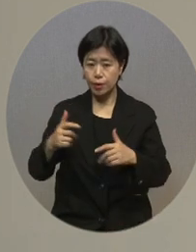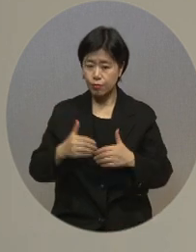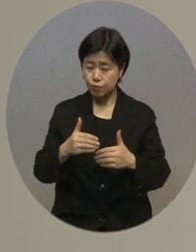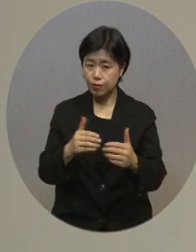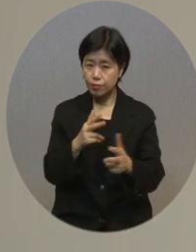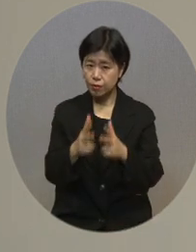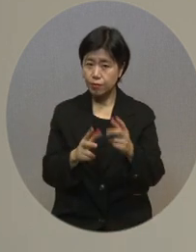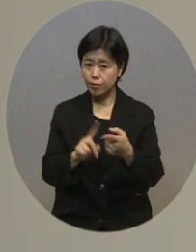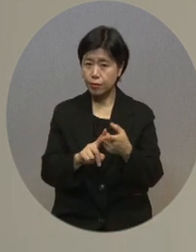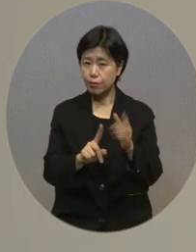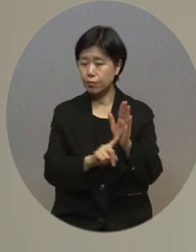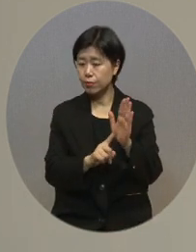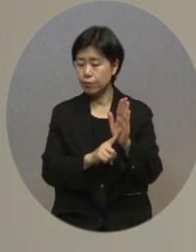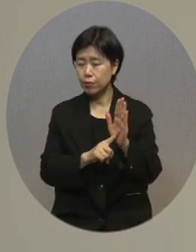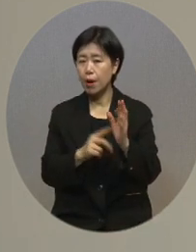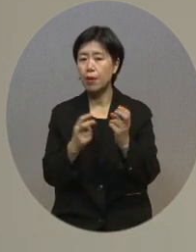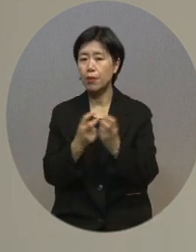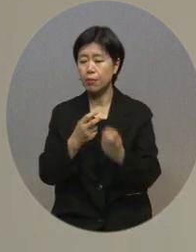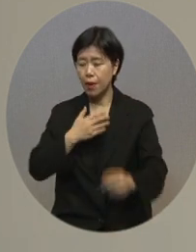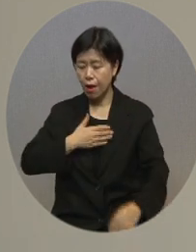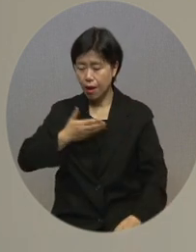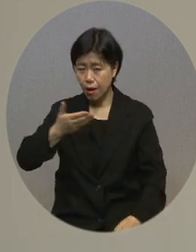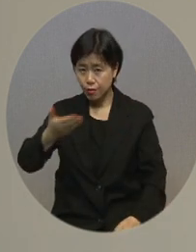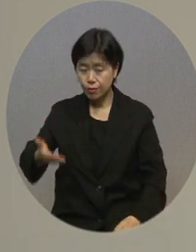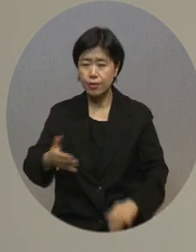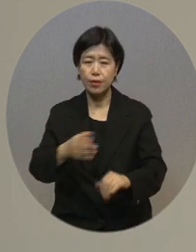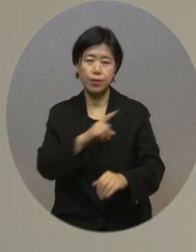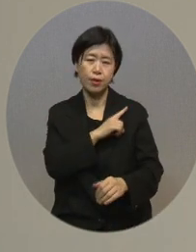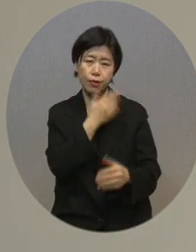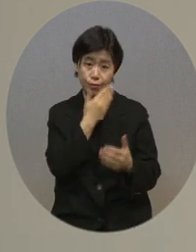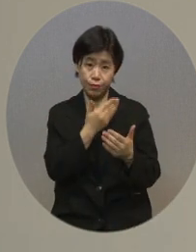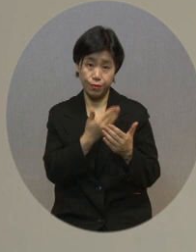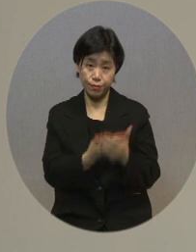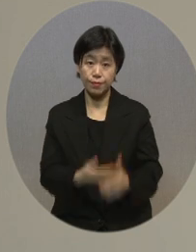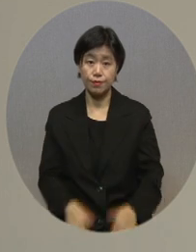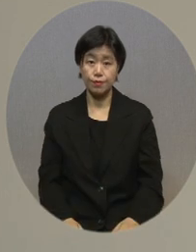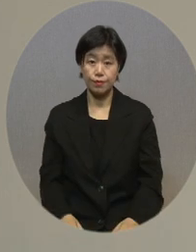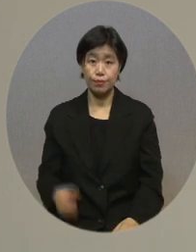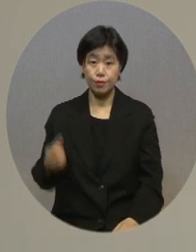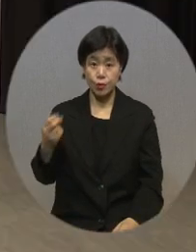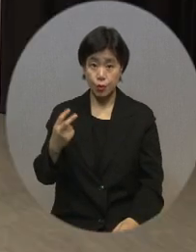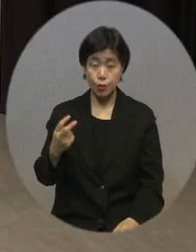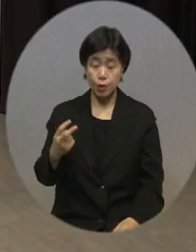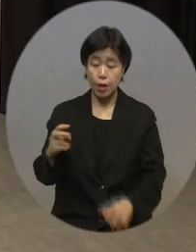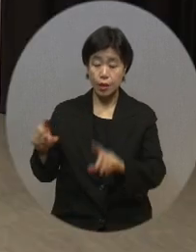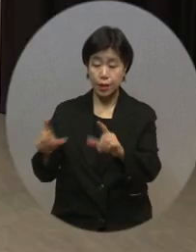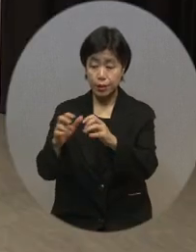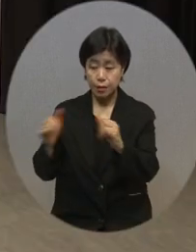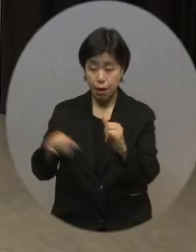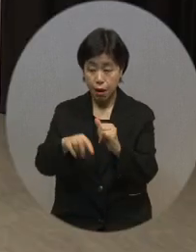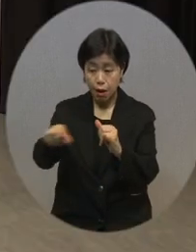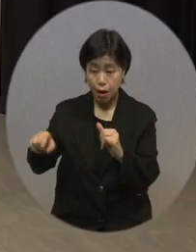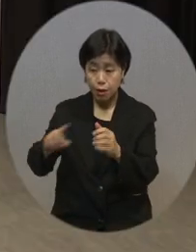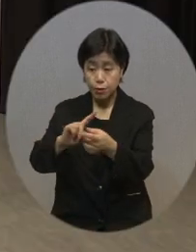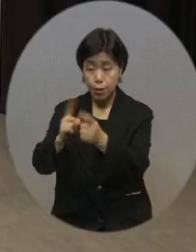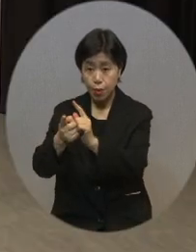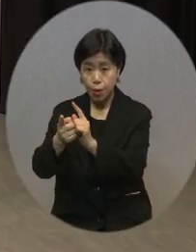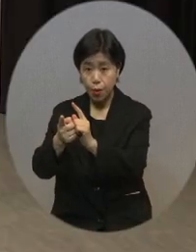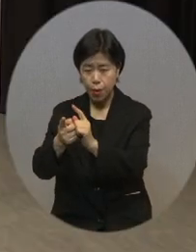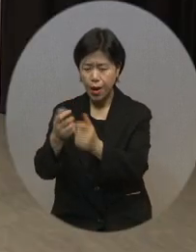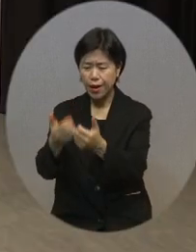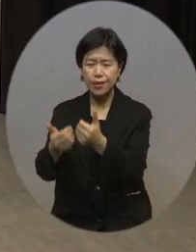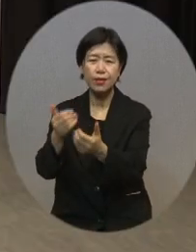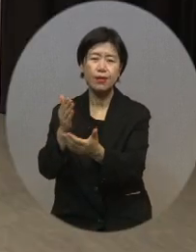드린 일. 제일 먼저 중요하고요. 네. 아까 말씀드린 그 갈등 관리 체계를 제대로 구축하는 게 또